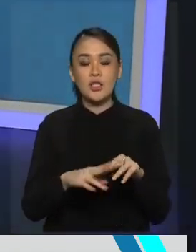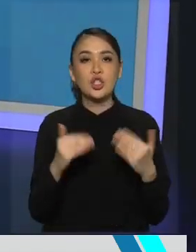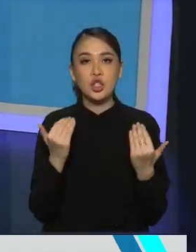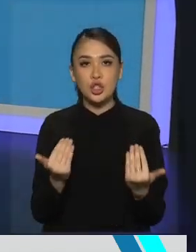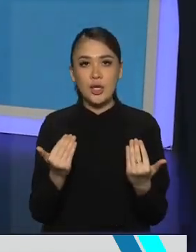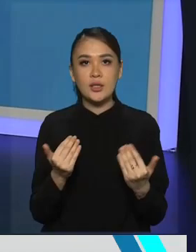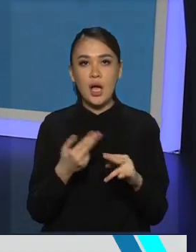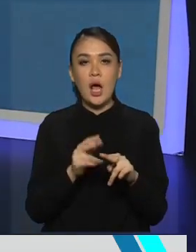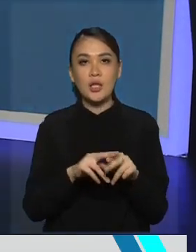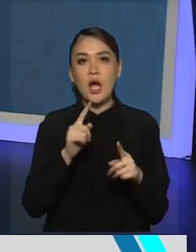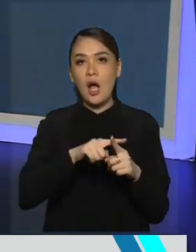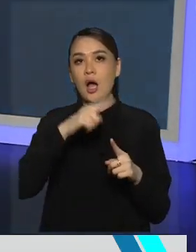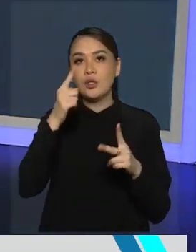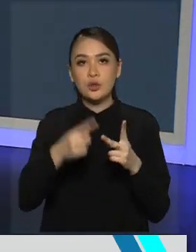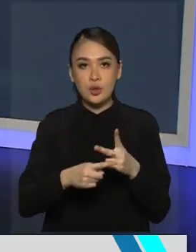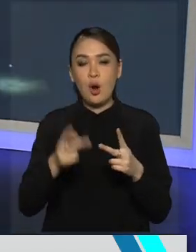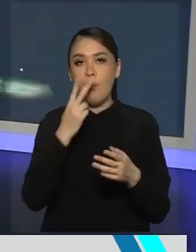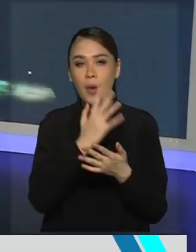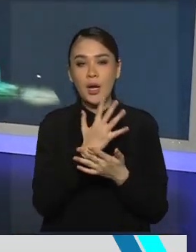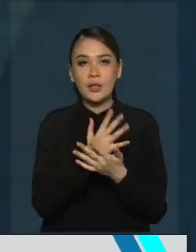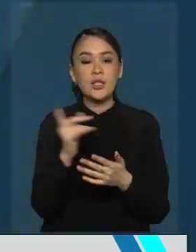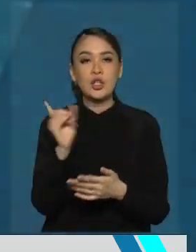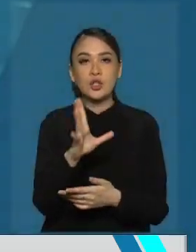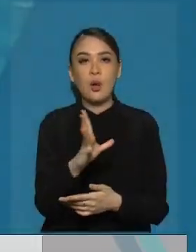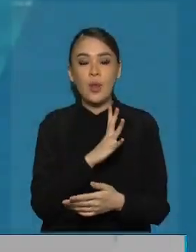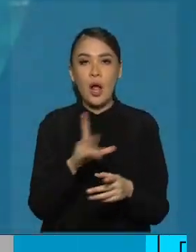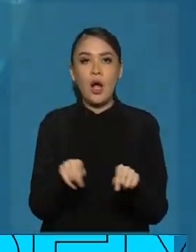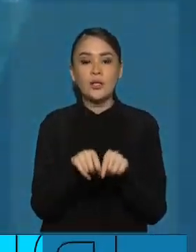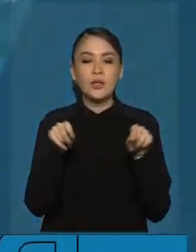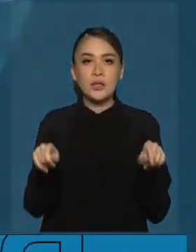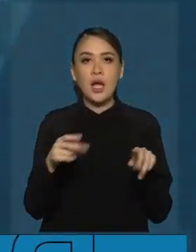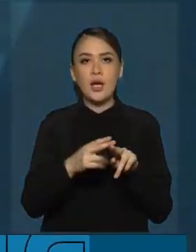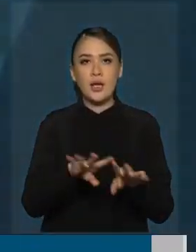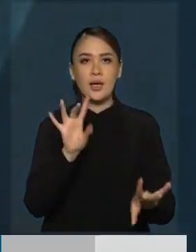сейчас одно из другого проистекает. Вот смотрите, открытая реклама